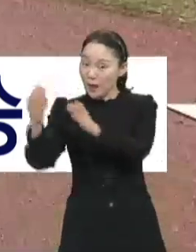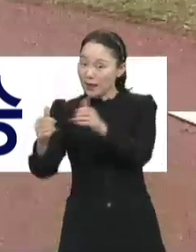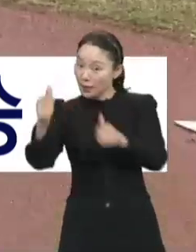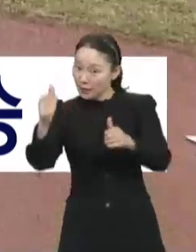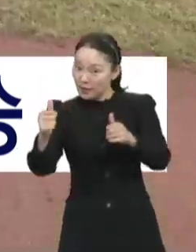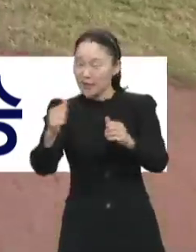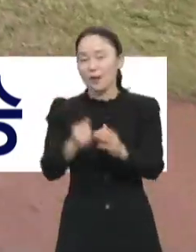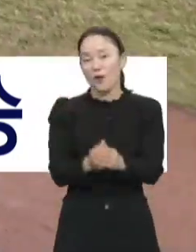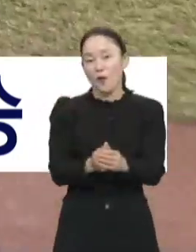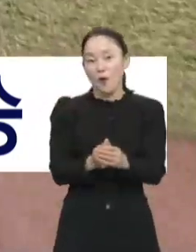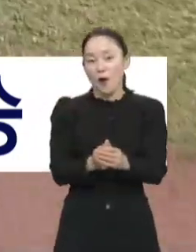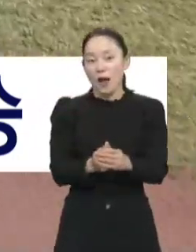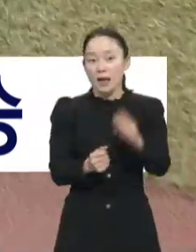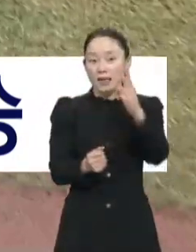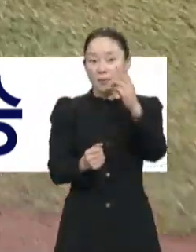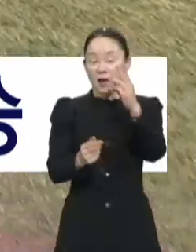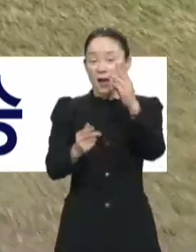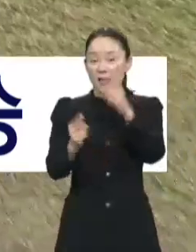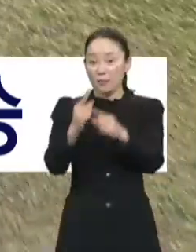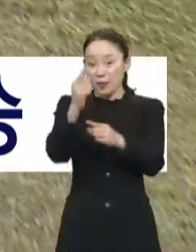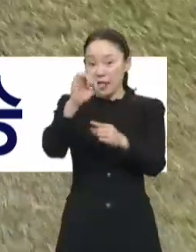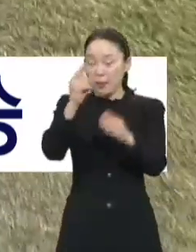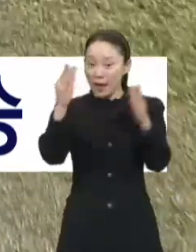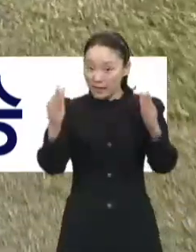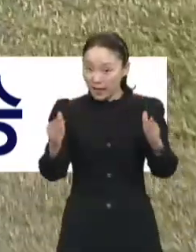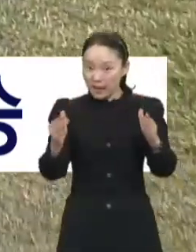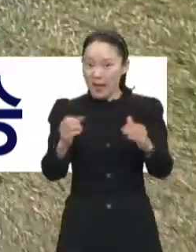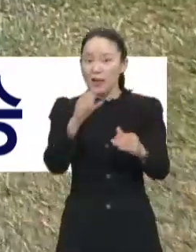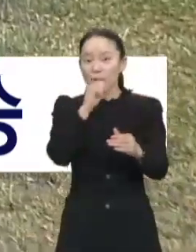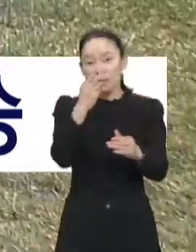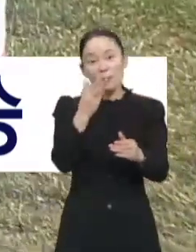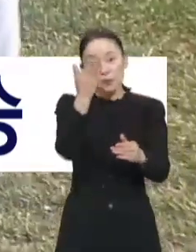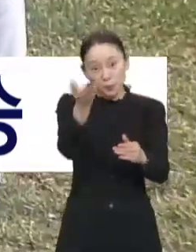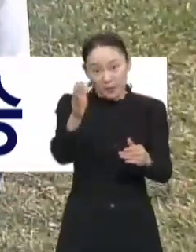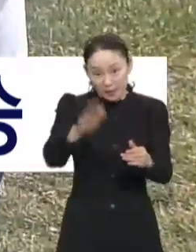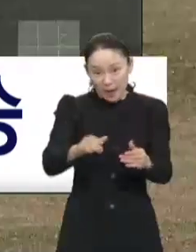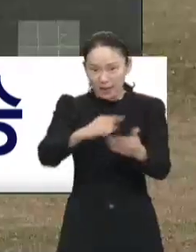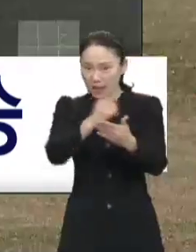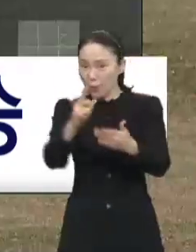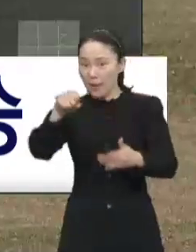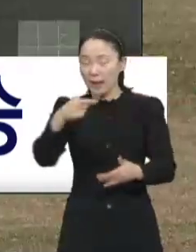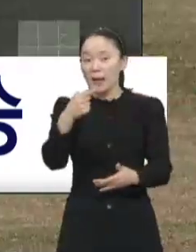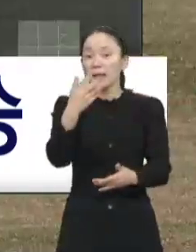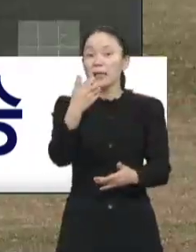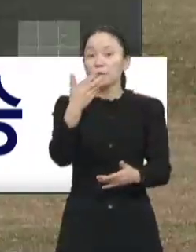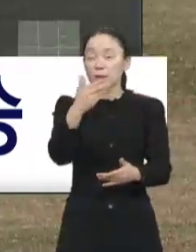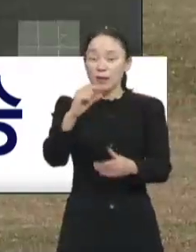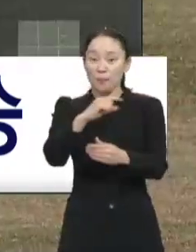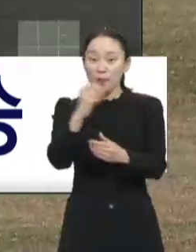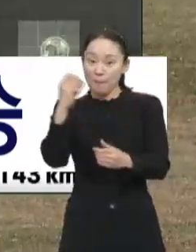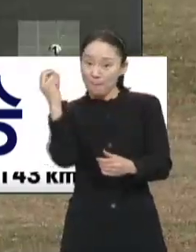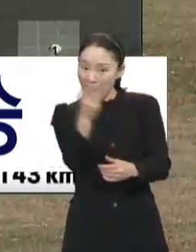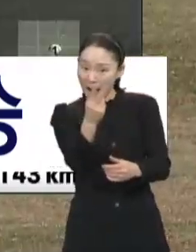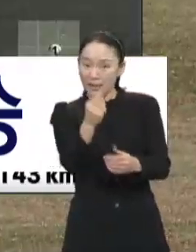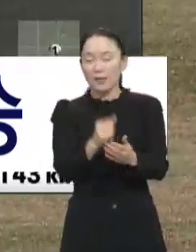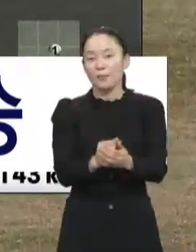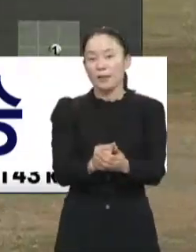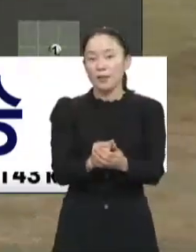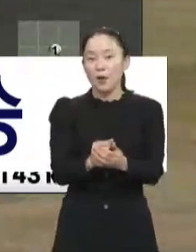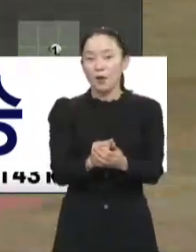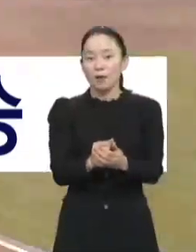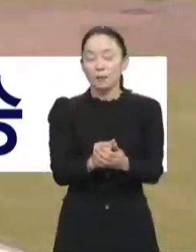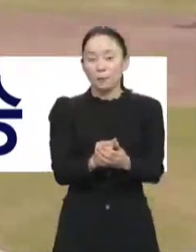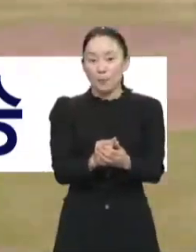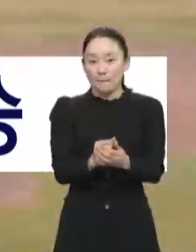선발 김민우가 3과 3분 이닝 동안 3실점을 했지만 최고 148km 강속구와 주무기 포크볼을